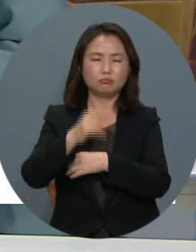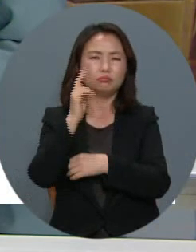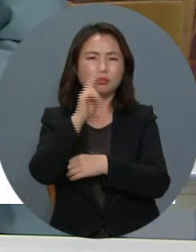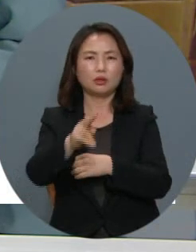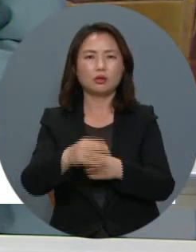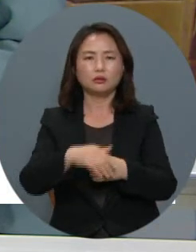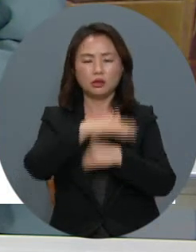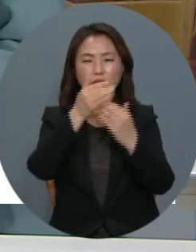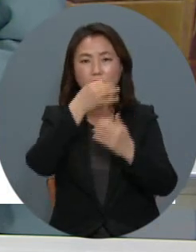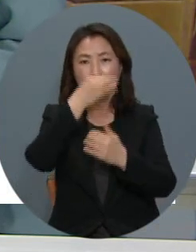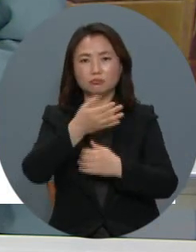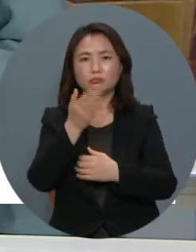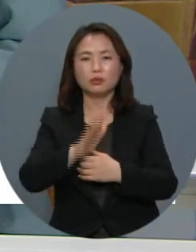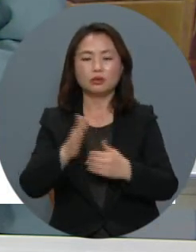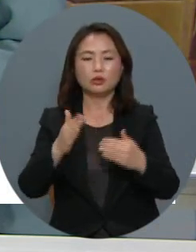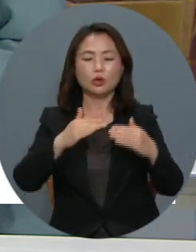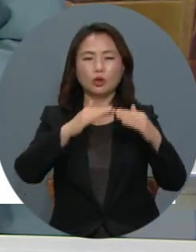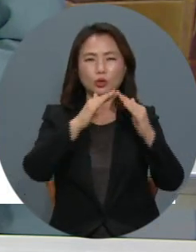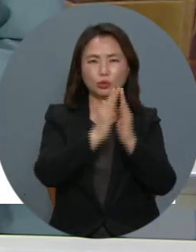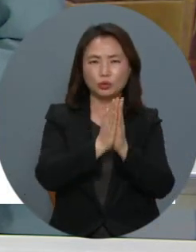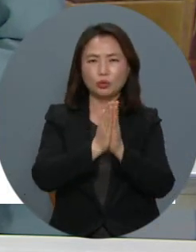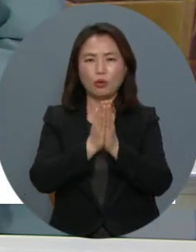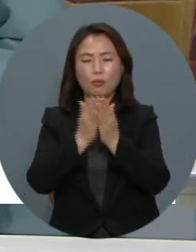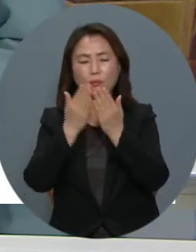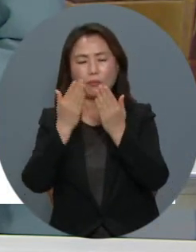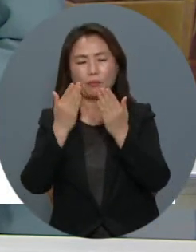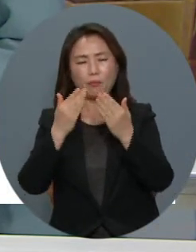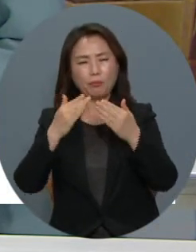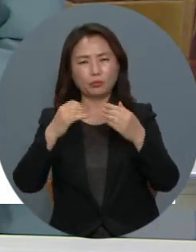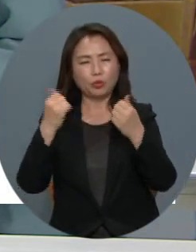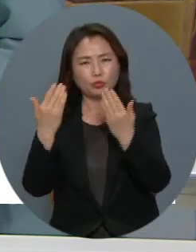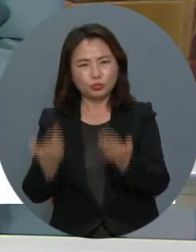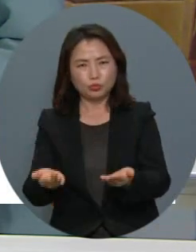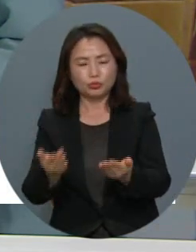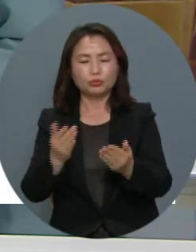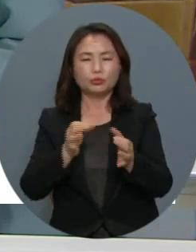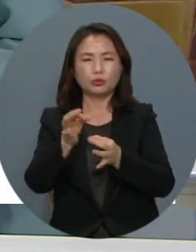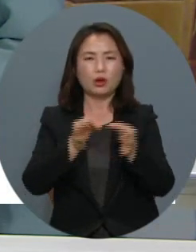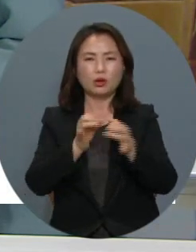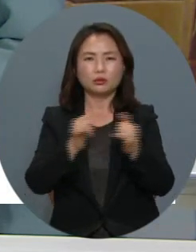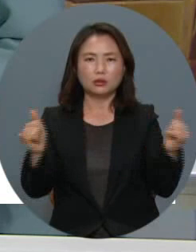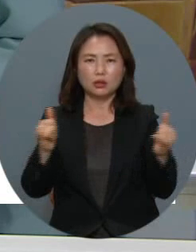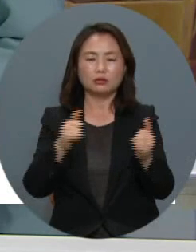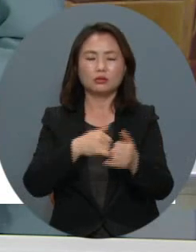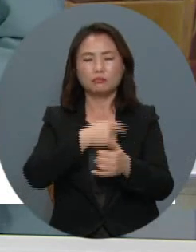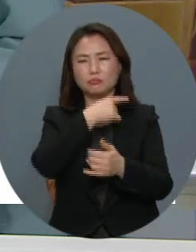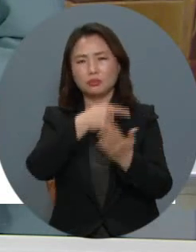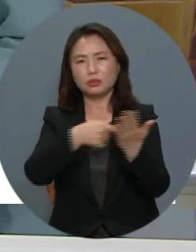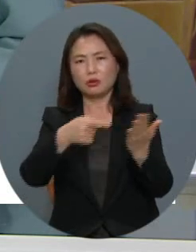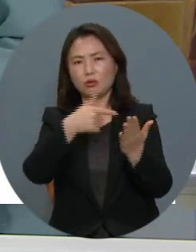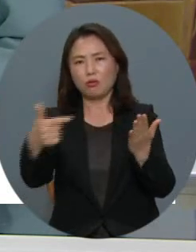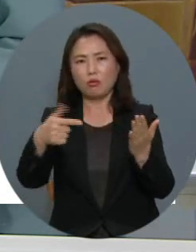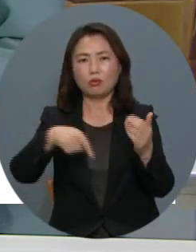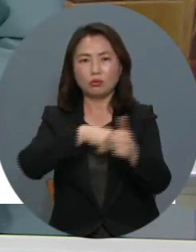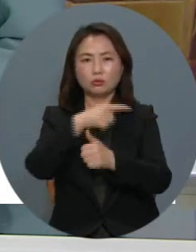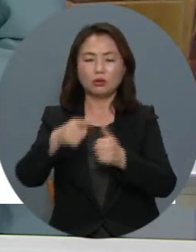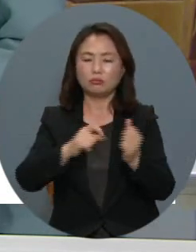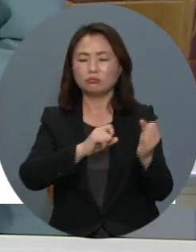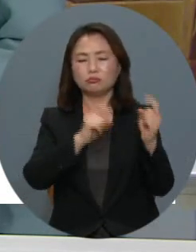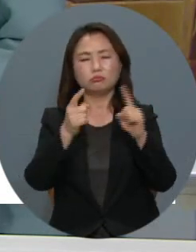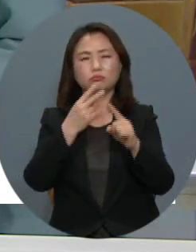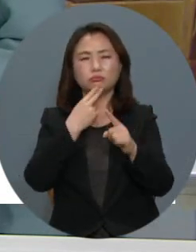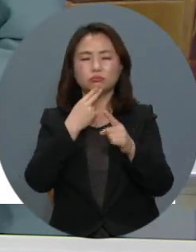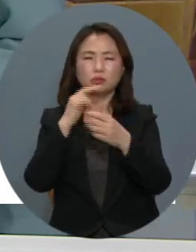모두가 힘들었습니다만은 휴업과 폐업이 속출하는 등 소상공인, 자영업자들이 큰 피해를 받고 상황은 나아지지